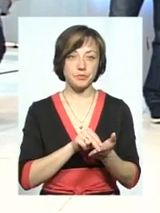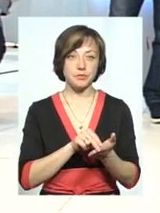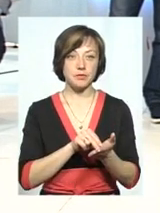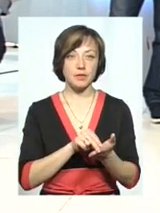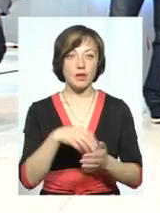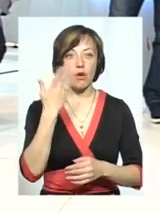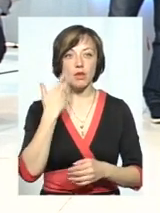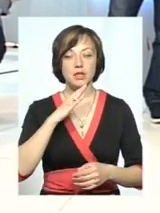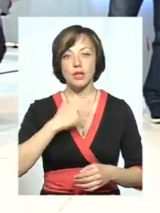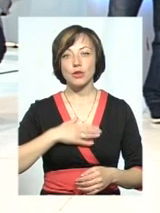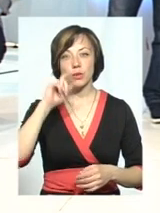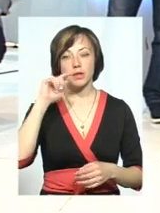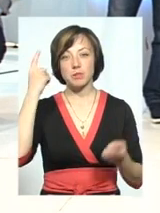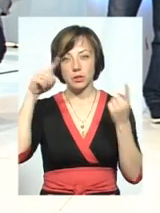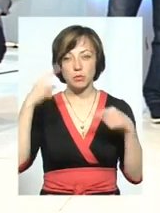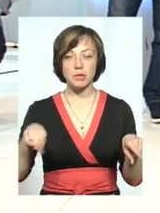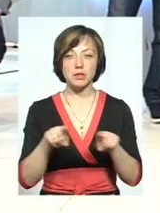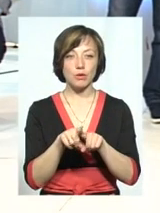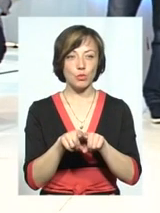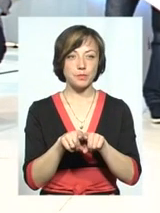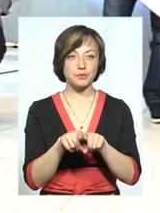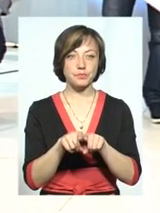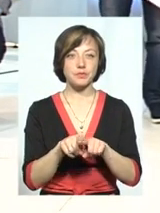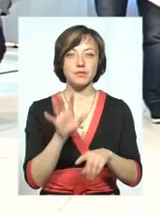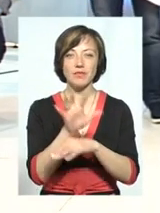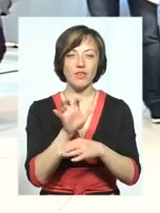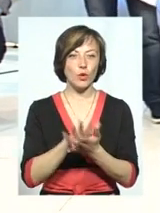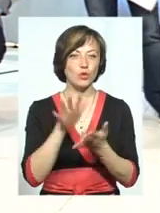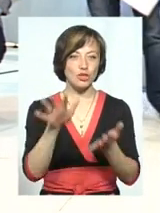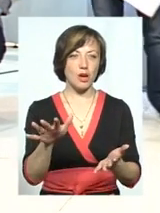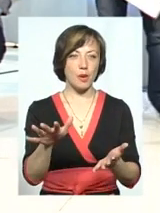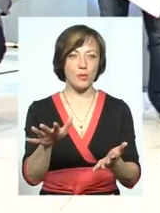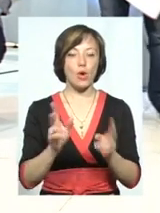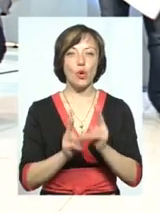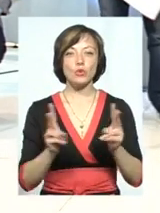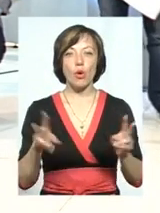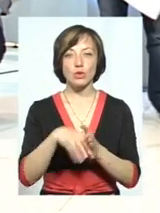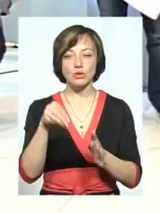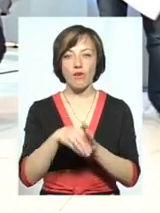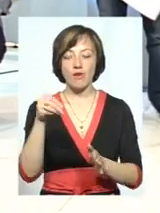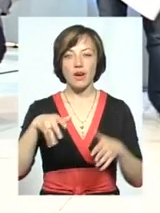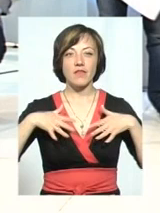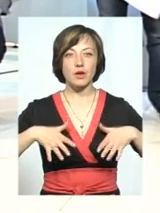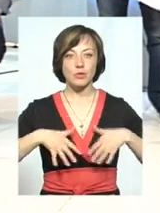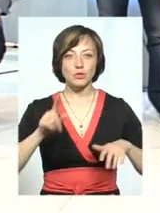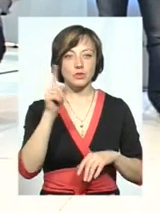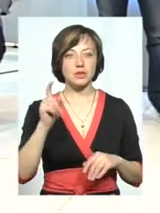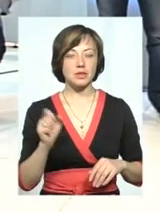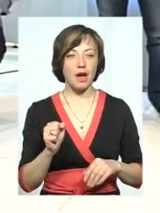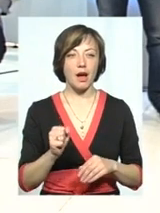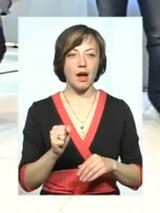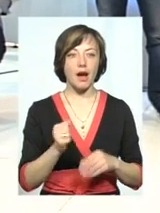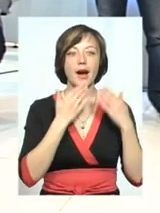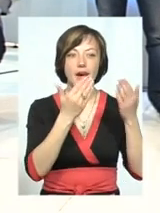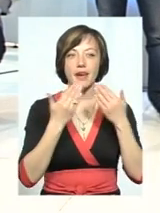коли наші українці придумали таку фотожабу, там, що от, хто голосував в Криму за, за